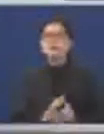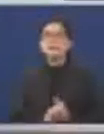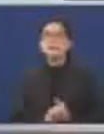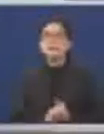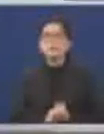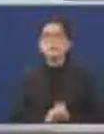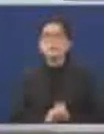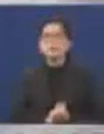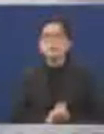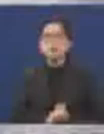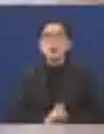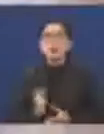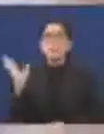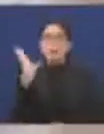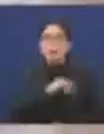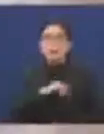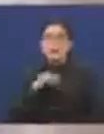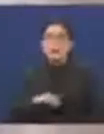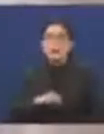malam hari ini ingin